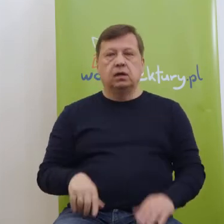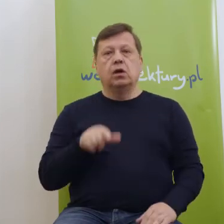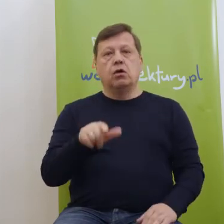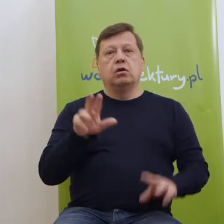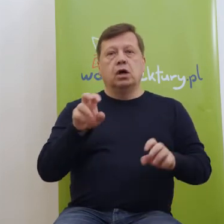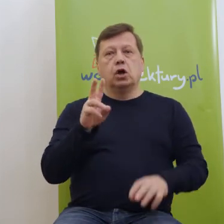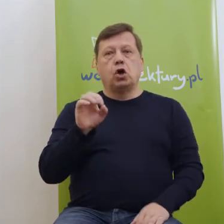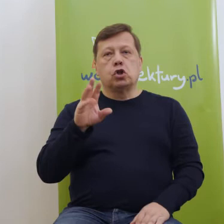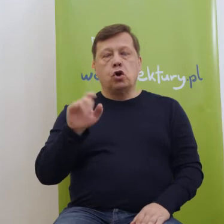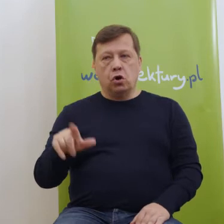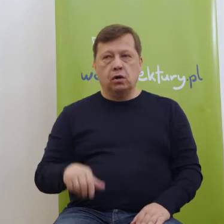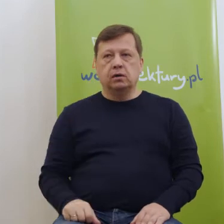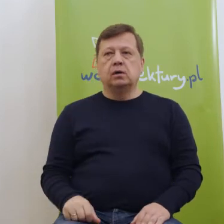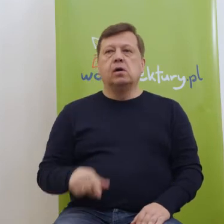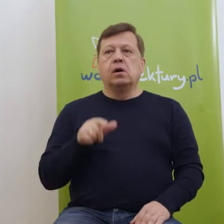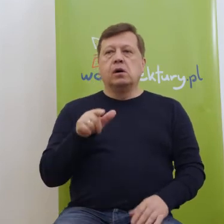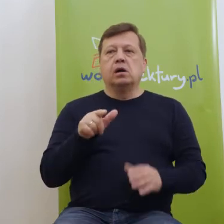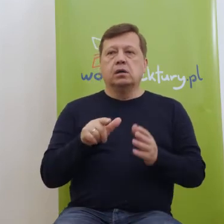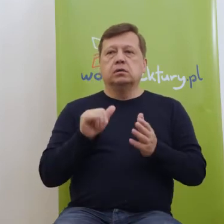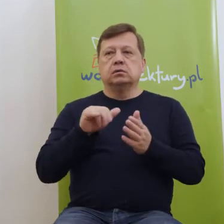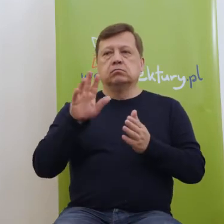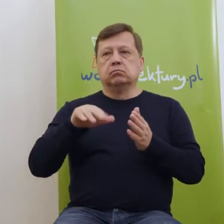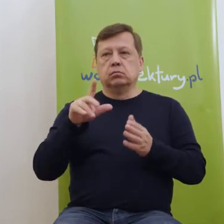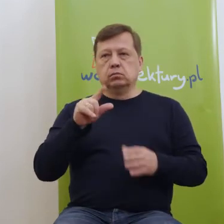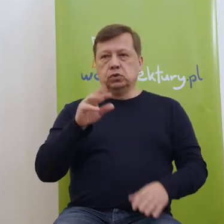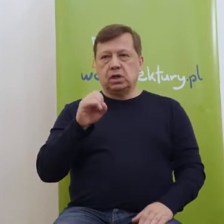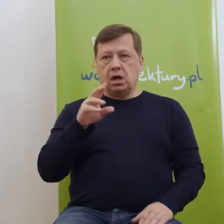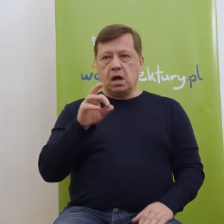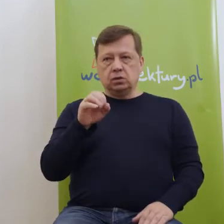i książkę pod tytułem Przez, o którą rozmawiamy, możecie na przykład Państwo kupić